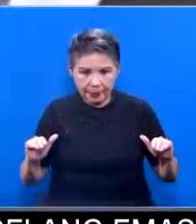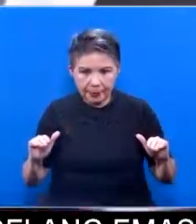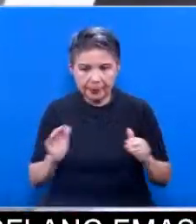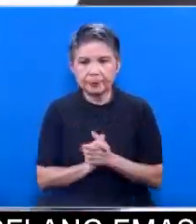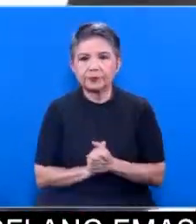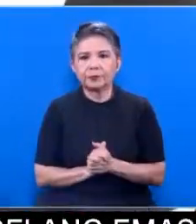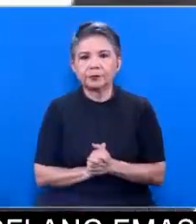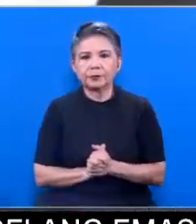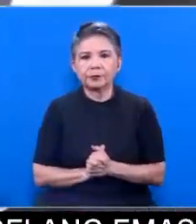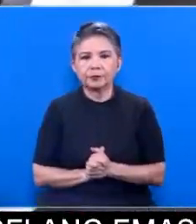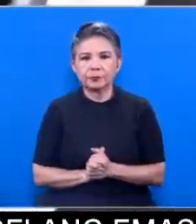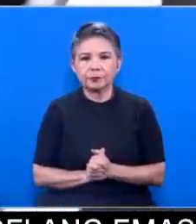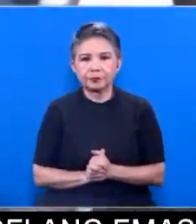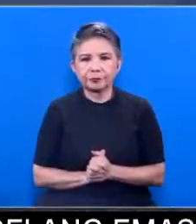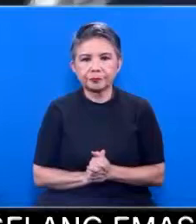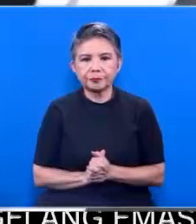diimpor.